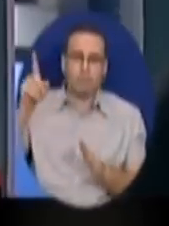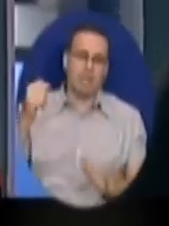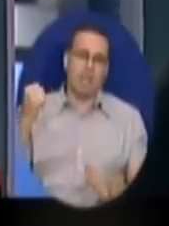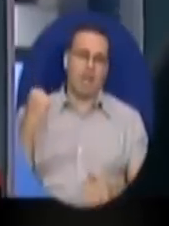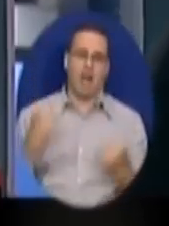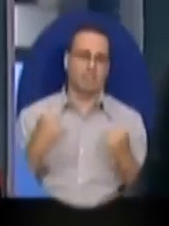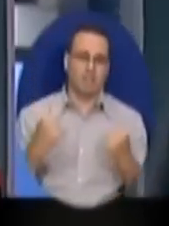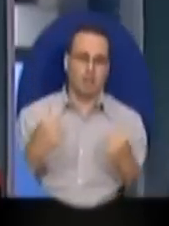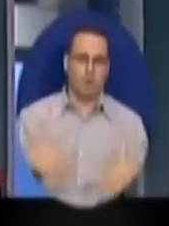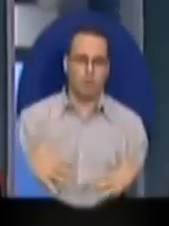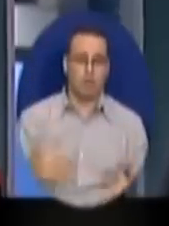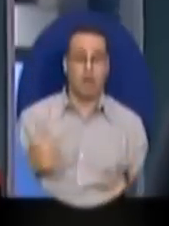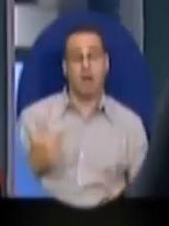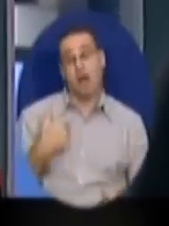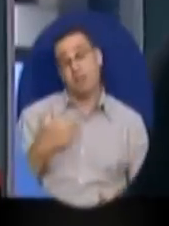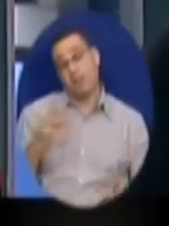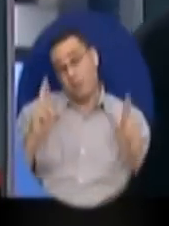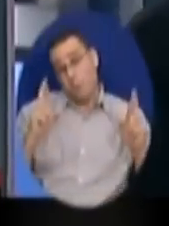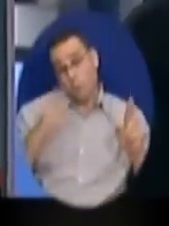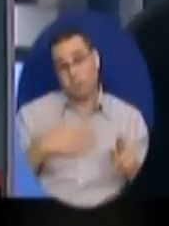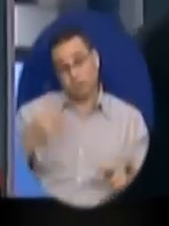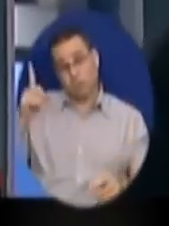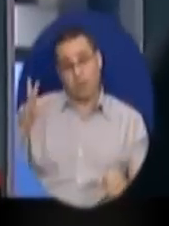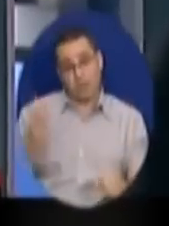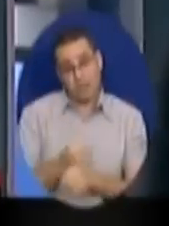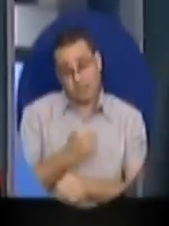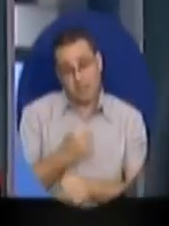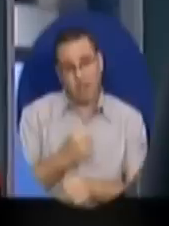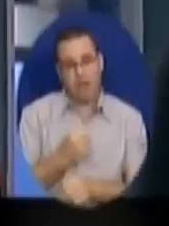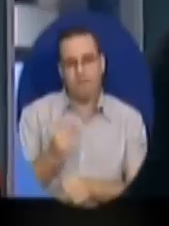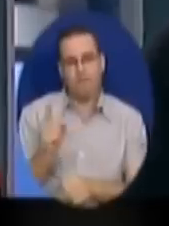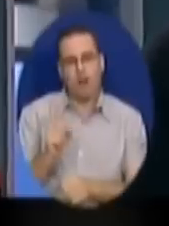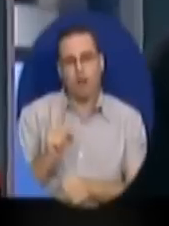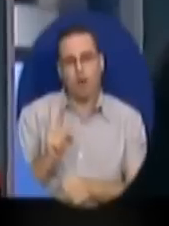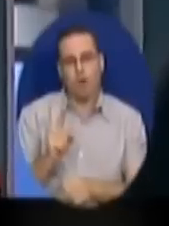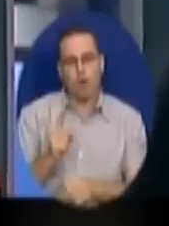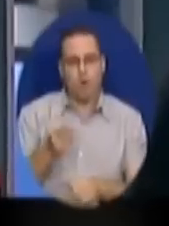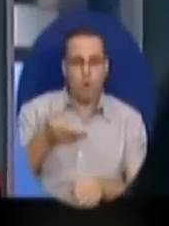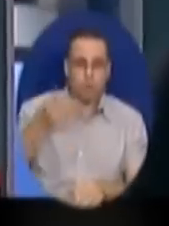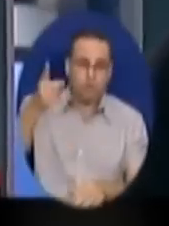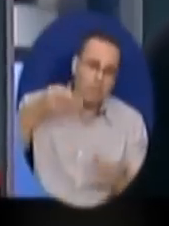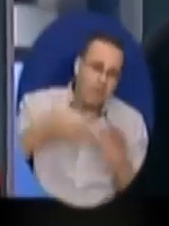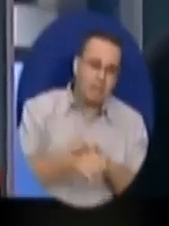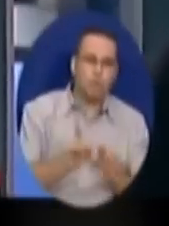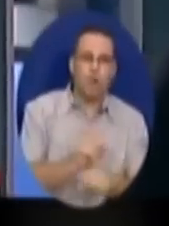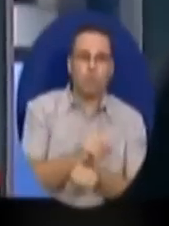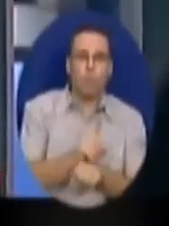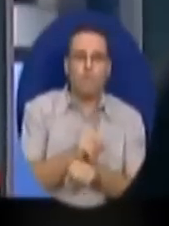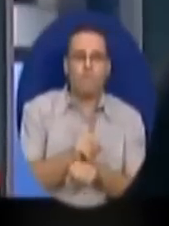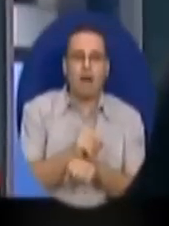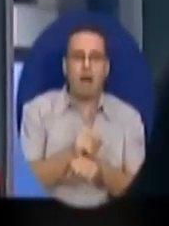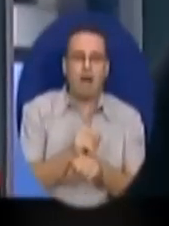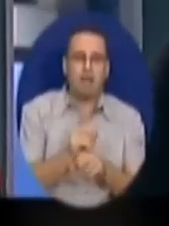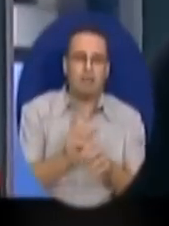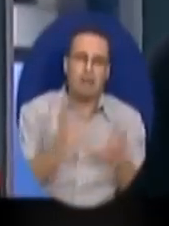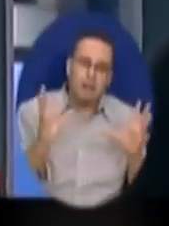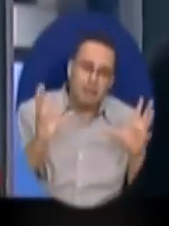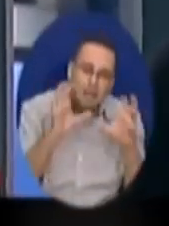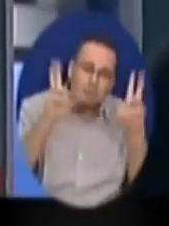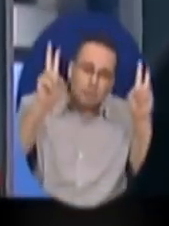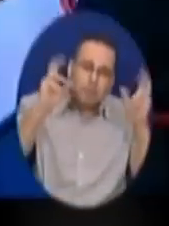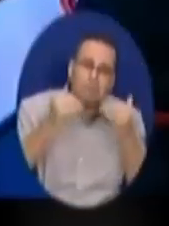ואני מאמין אני רוצה לקוות שהוא ינצח ולא שוב ניכנס לתקופה חשוכה מהסוג שאני אז אבל